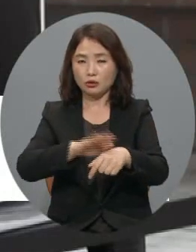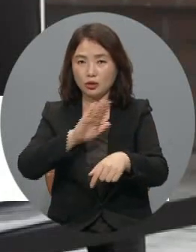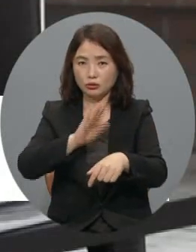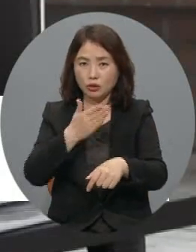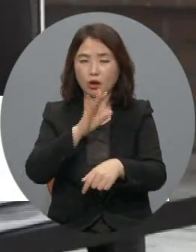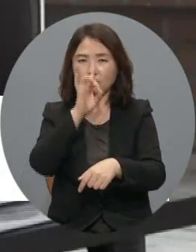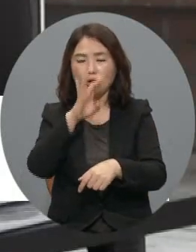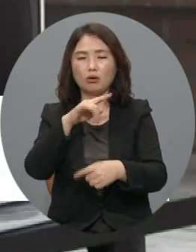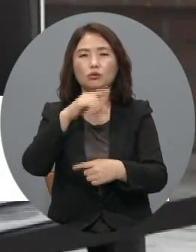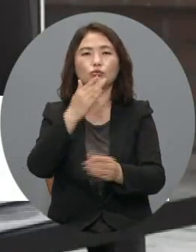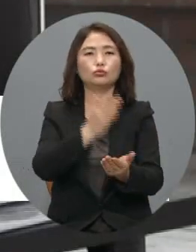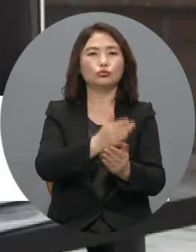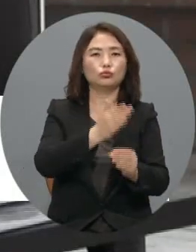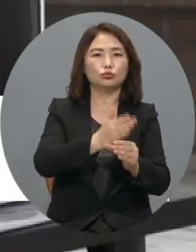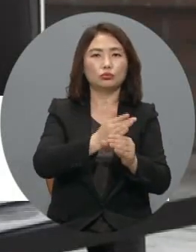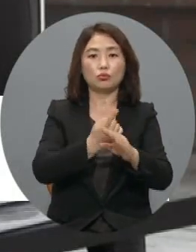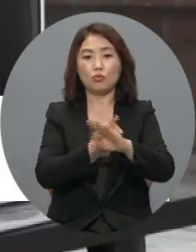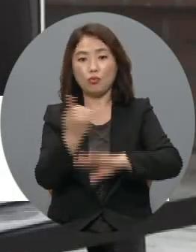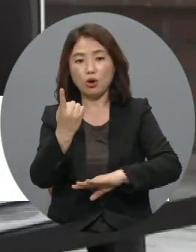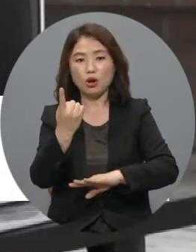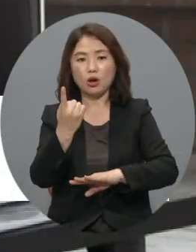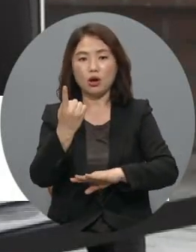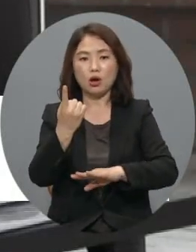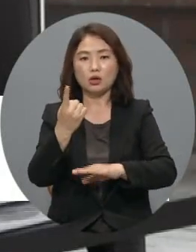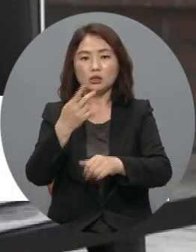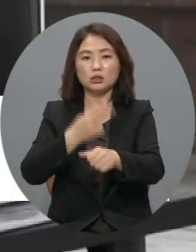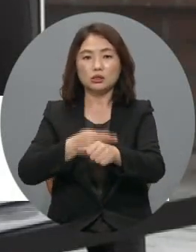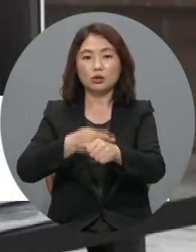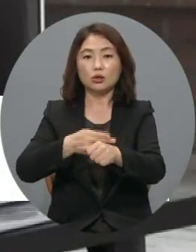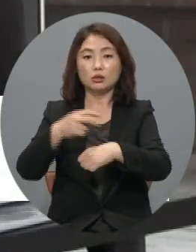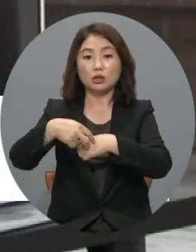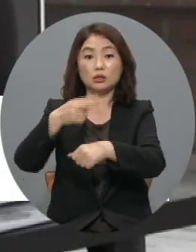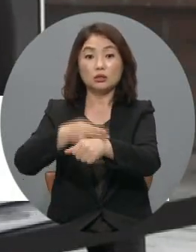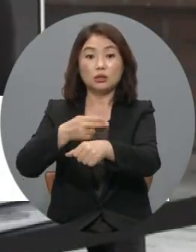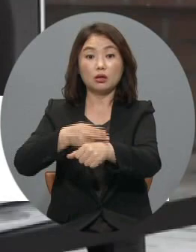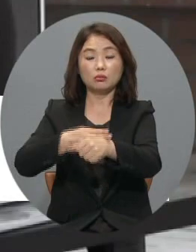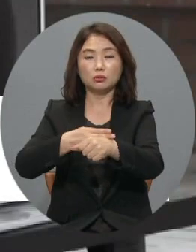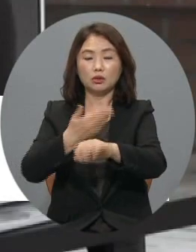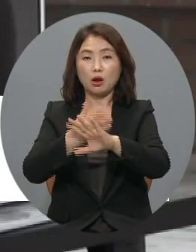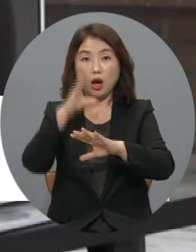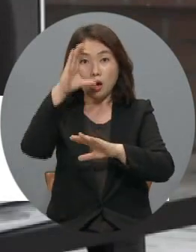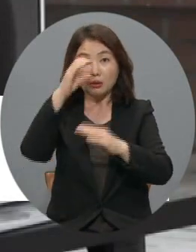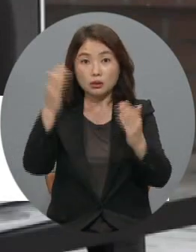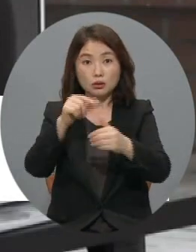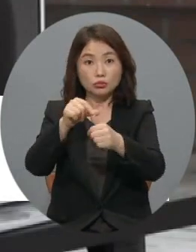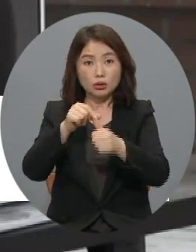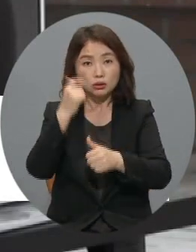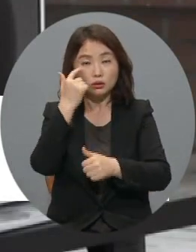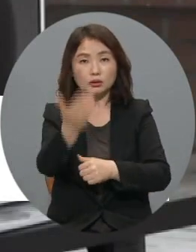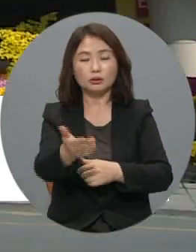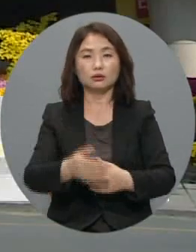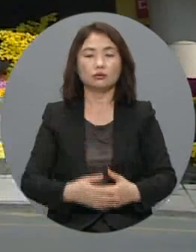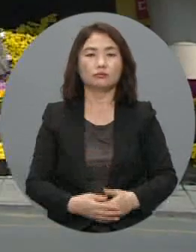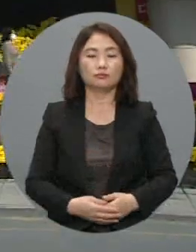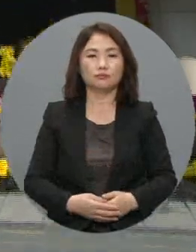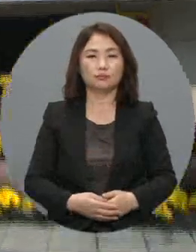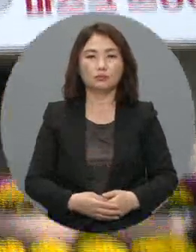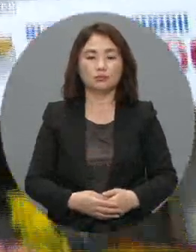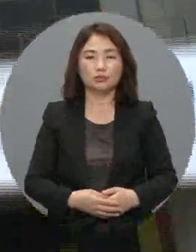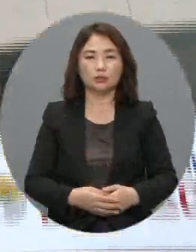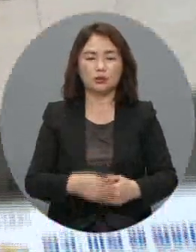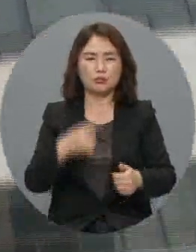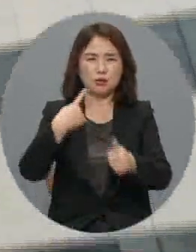하는데 그럼 나머지는 뭐 우리 뭐 의료원의 의사선생님들이 뭐 어디 가서 아르바이트해서 구해와야 됩니까?